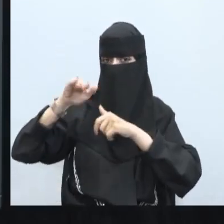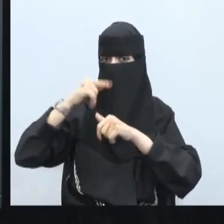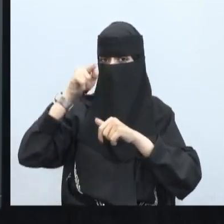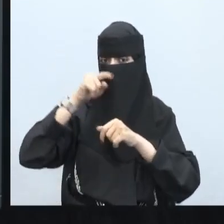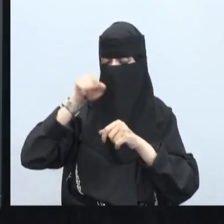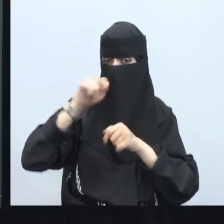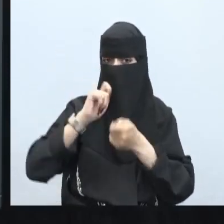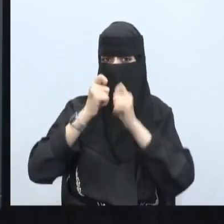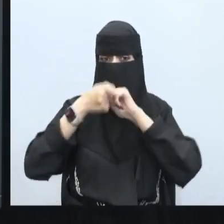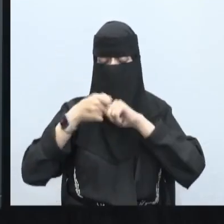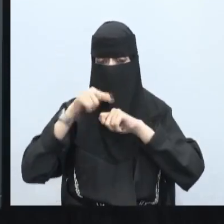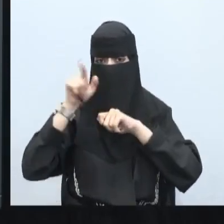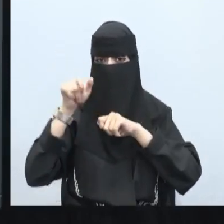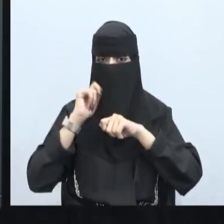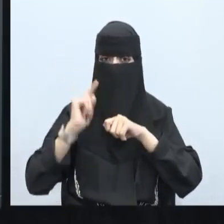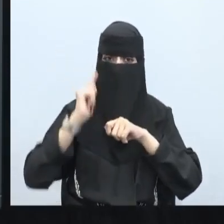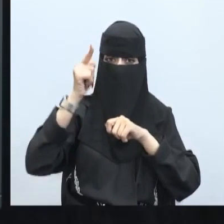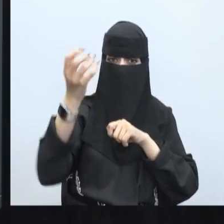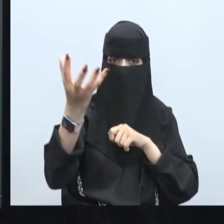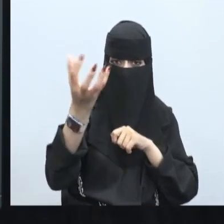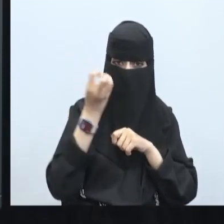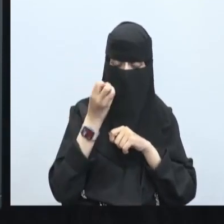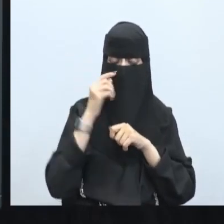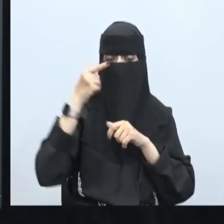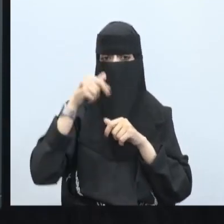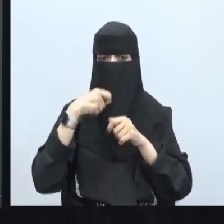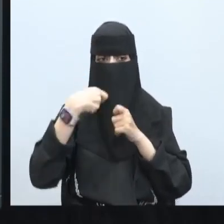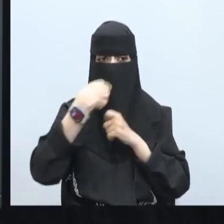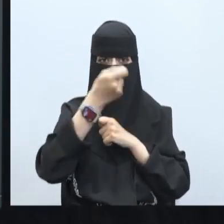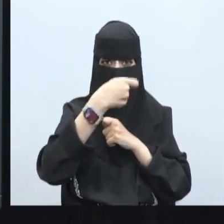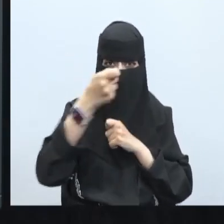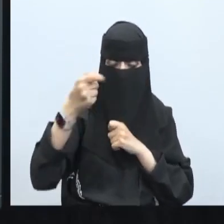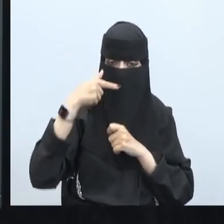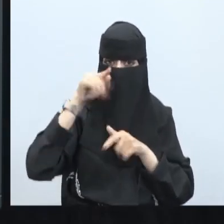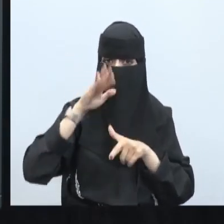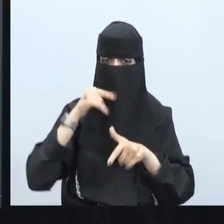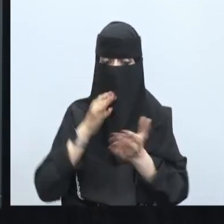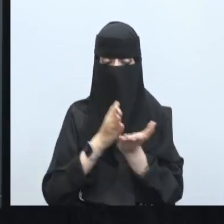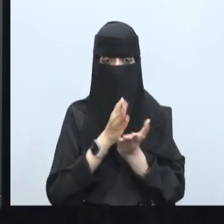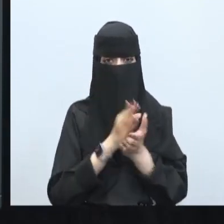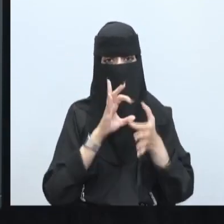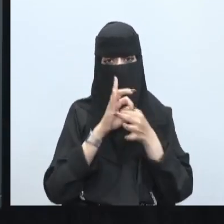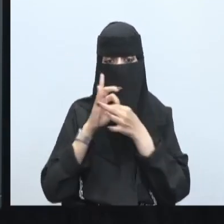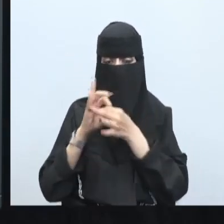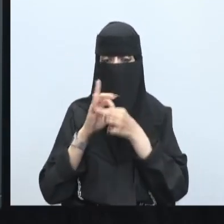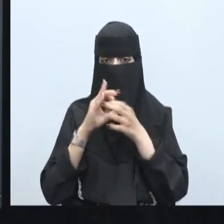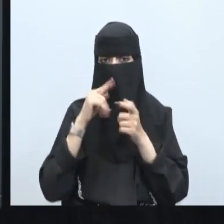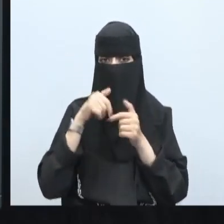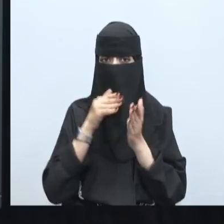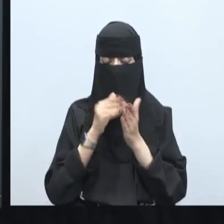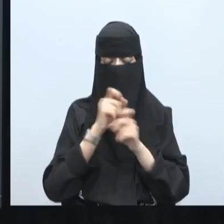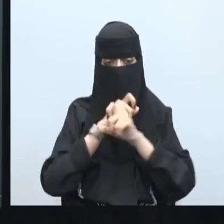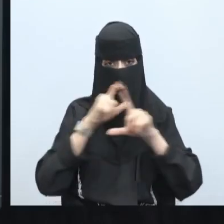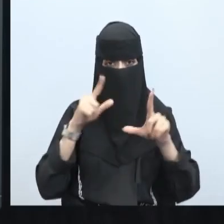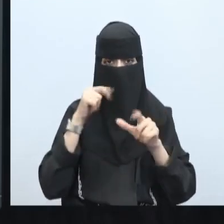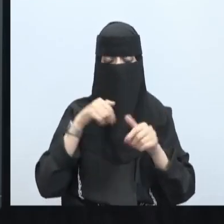المتجر سيتحول الطلب الى المورد او الموزع وبالتالي لابد ان يكون هنالك طرق للتواصل بشكل واضح